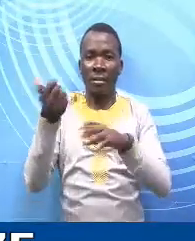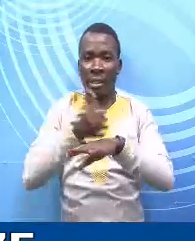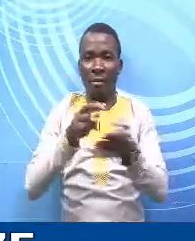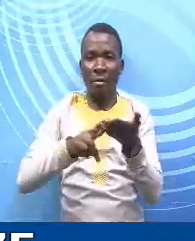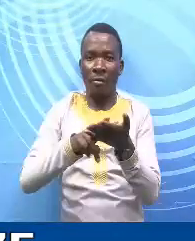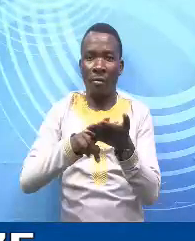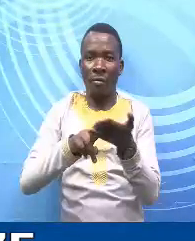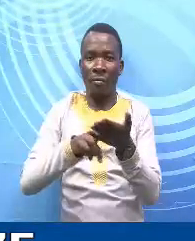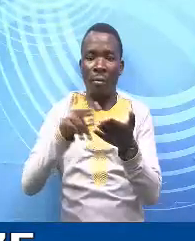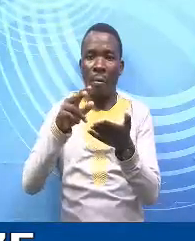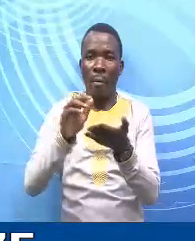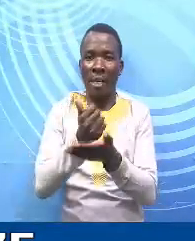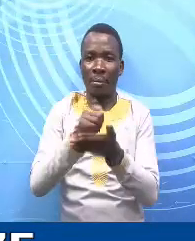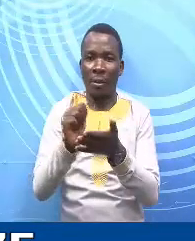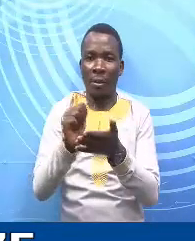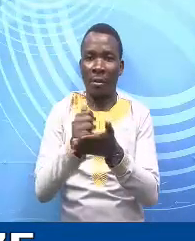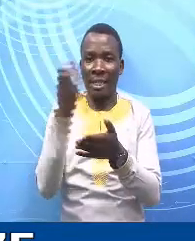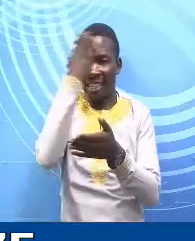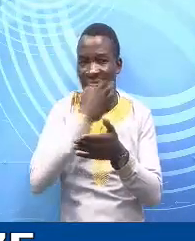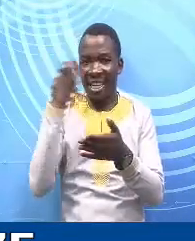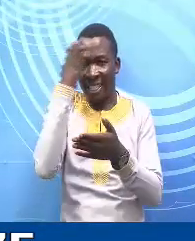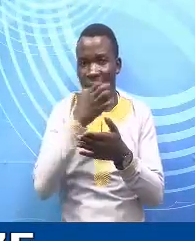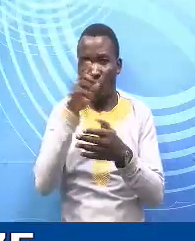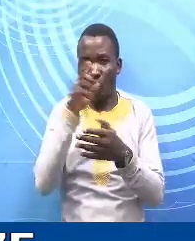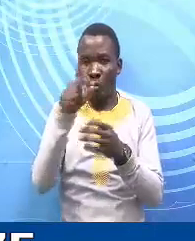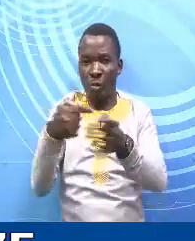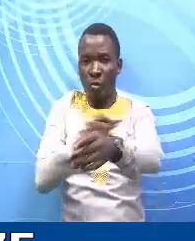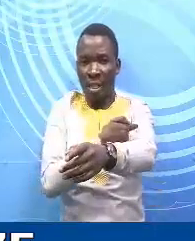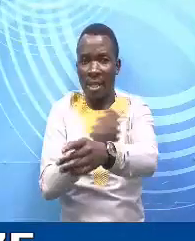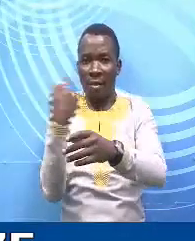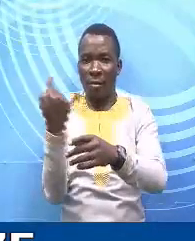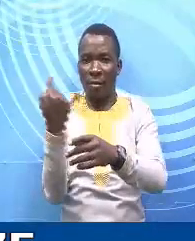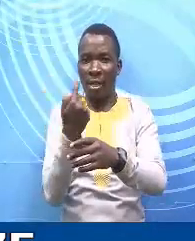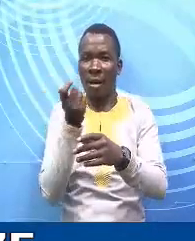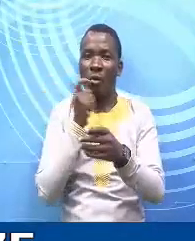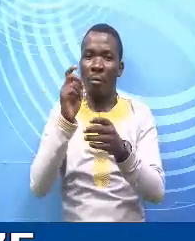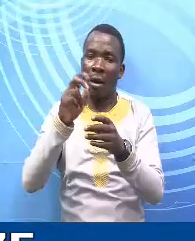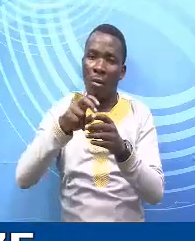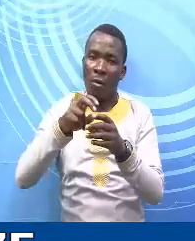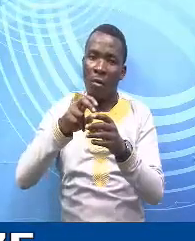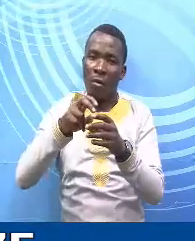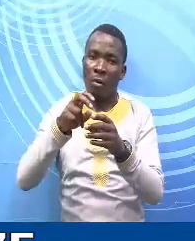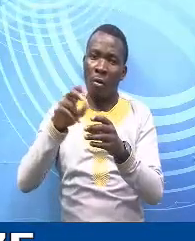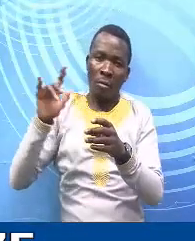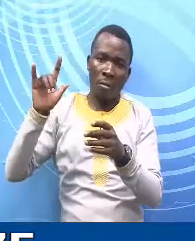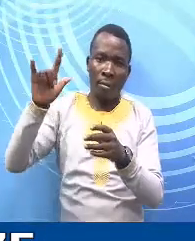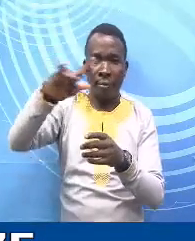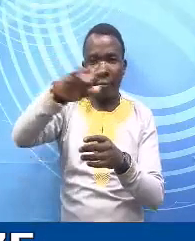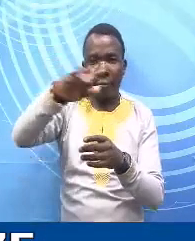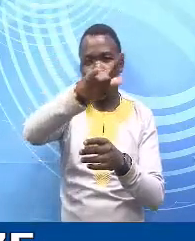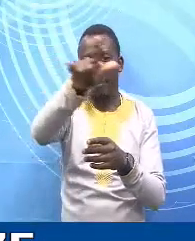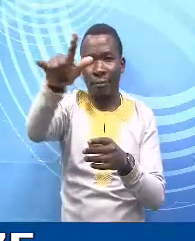cyangwa se passport vaccinale yemeza ko wakingiwe wenyine ari ugomba kuva mu gihugu kimwe ajya mu kindi kuri uyu